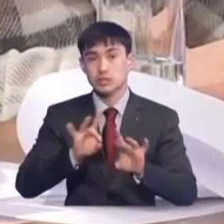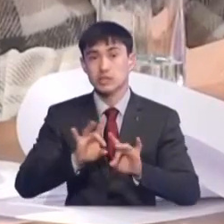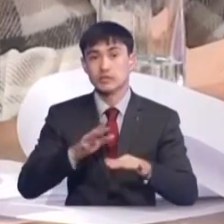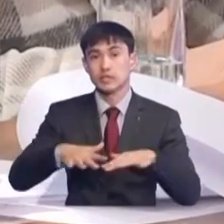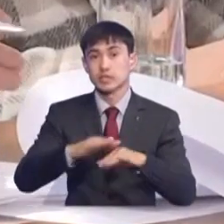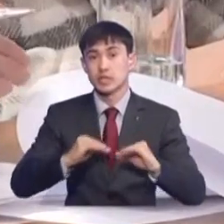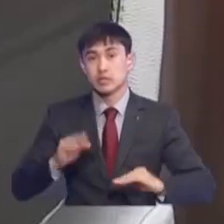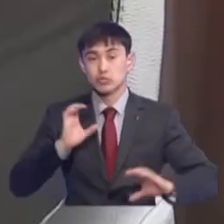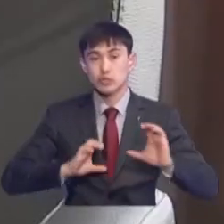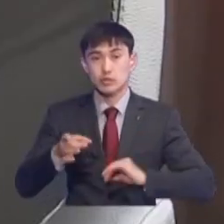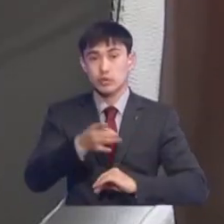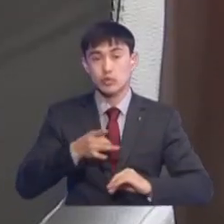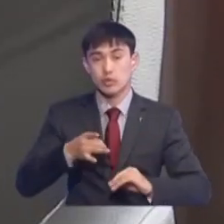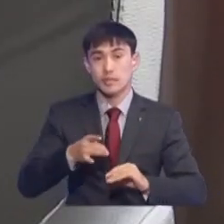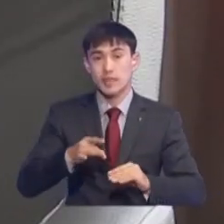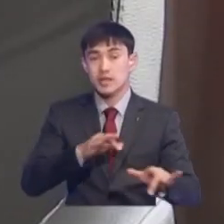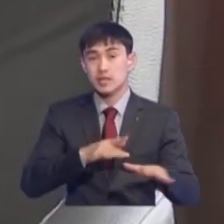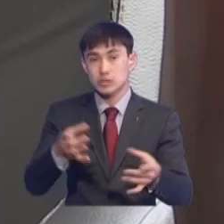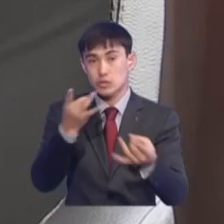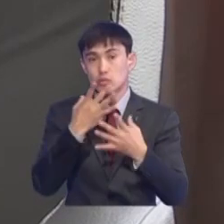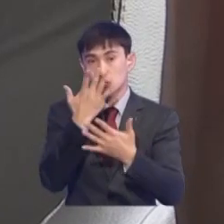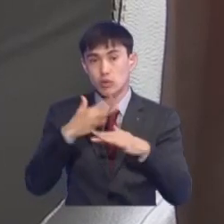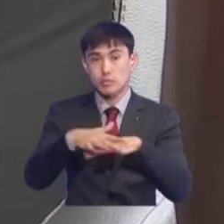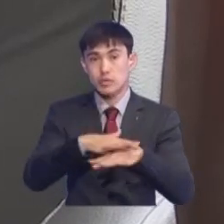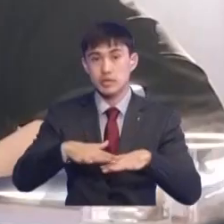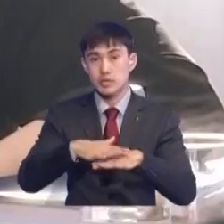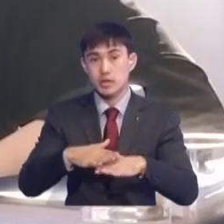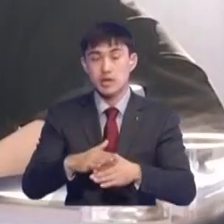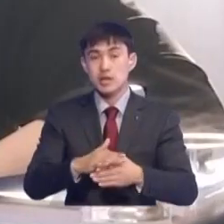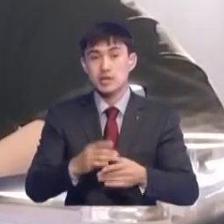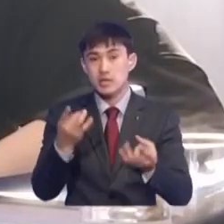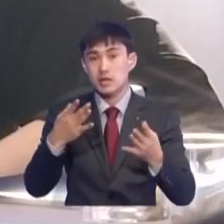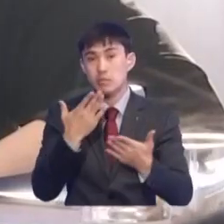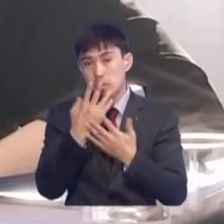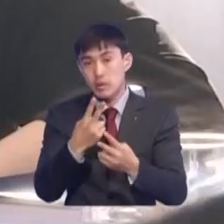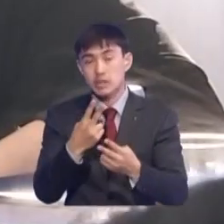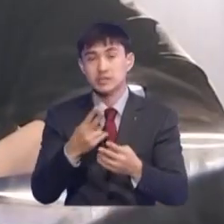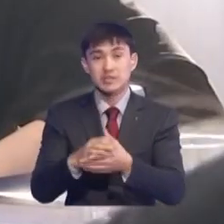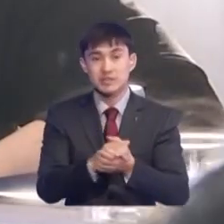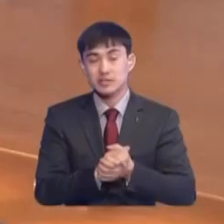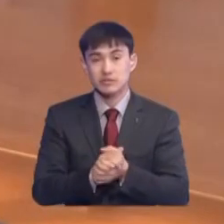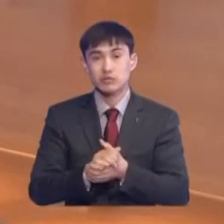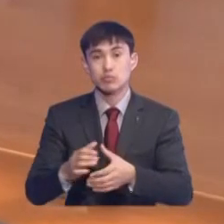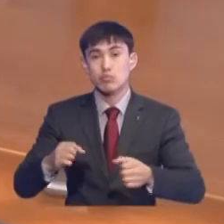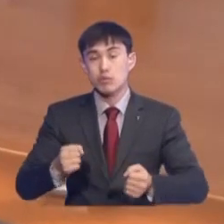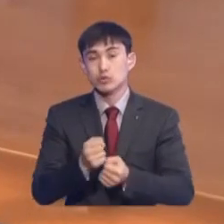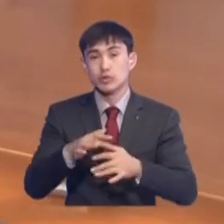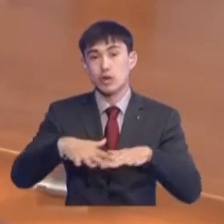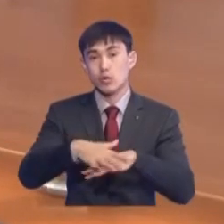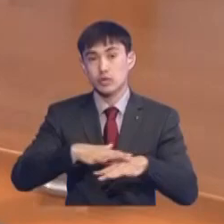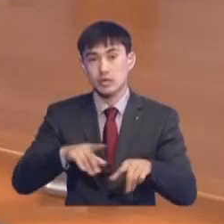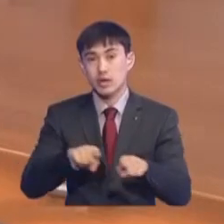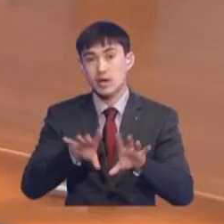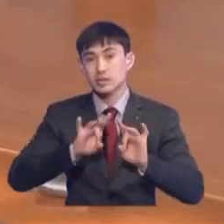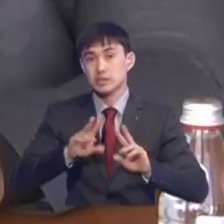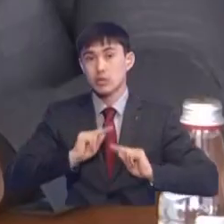школьникам и студентам региона о деятельности этнокультурных объединений и на ярких примерах показывать единство и сплочённость народа такая